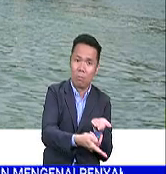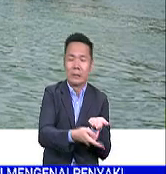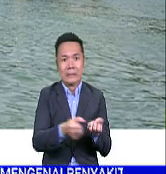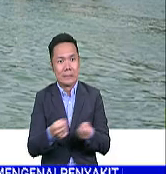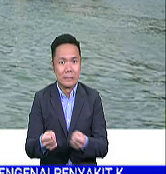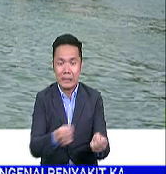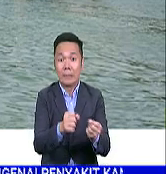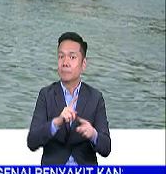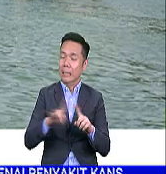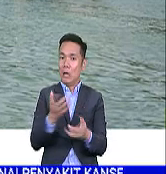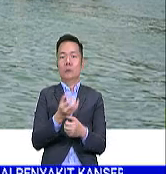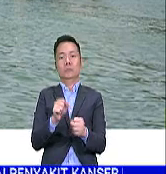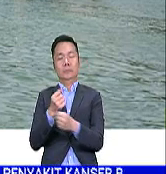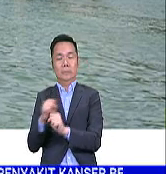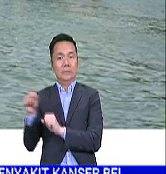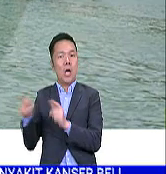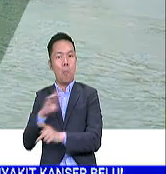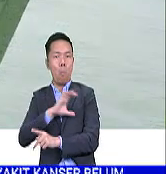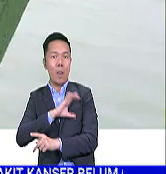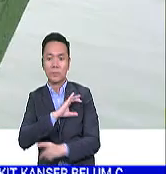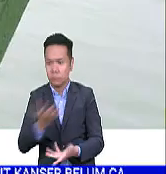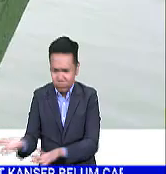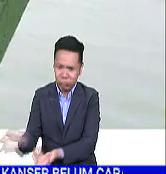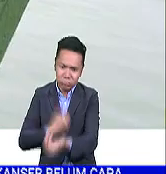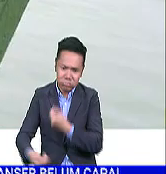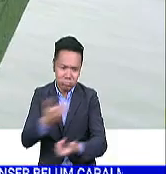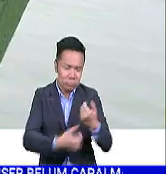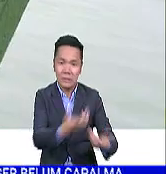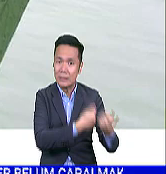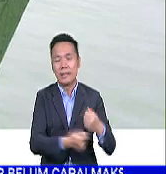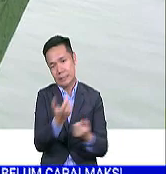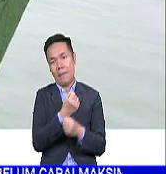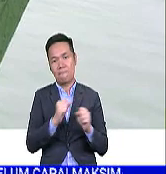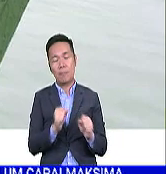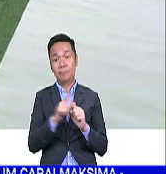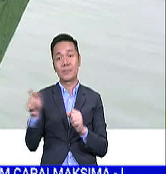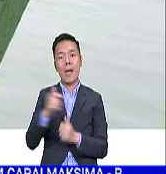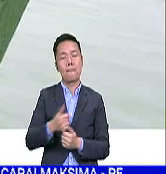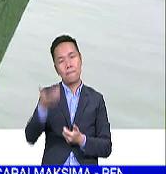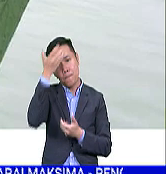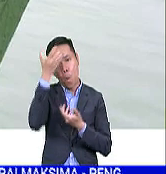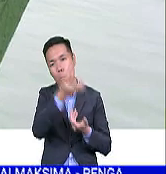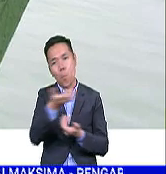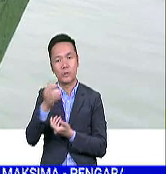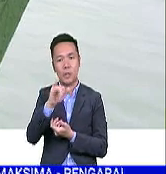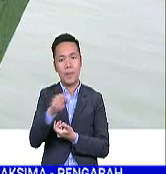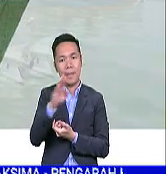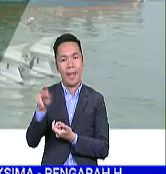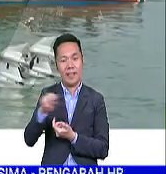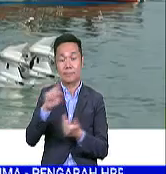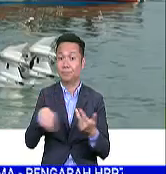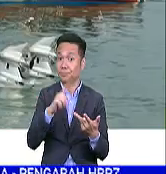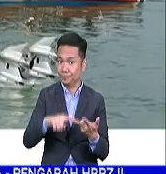mereka berjaya diselamatkan petugas polis Diraja Malaysia PDRM, Jabatan Bomba dan Penyelamat Malaysia JBPM,